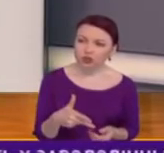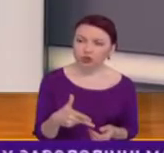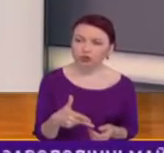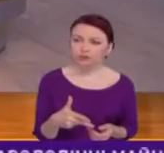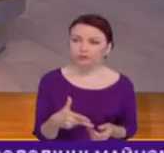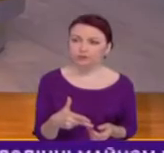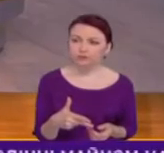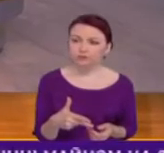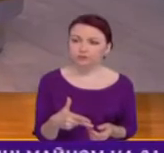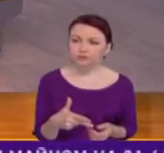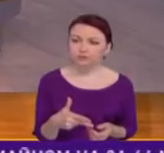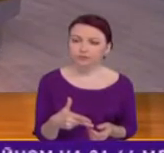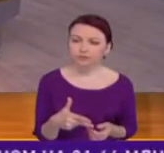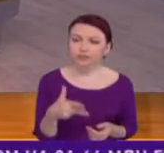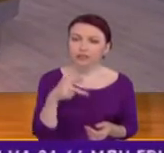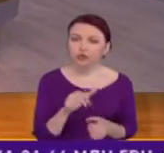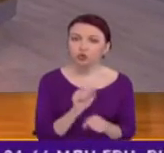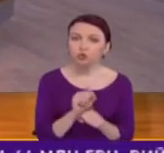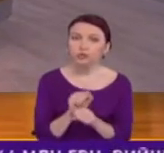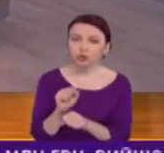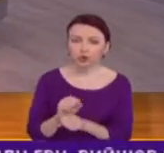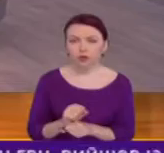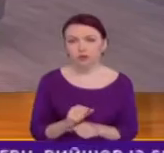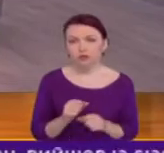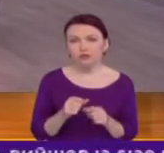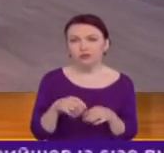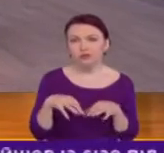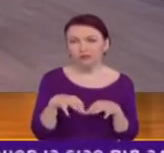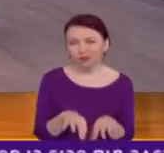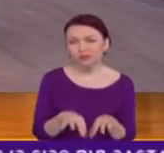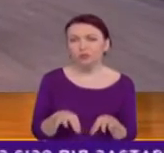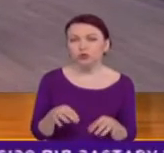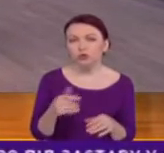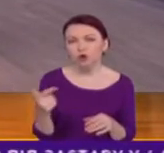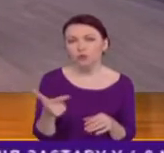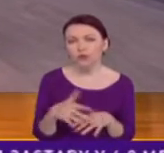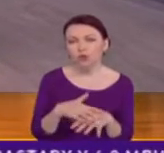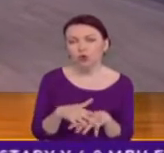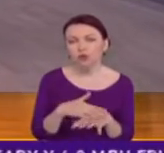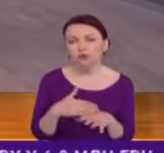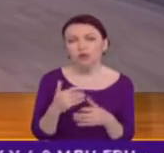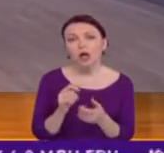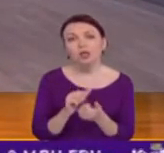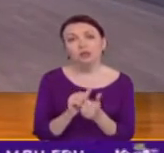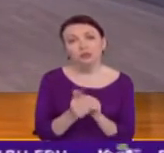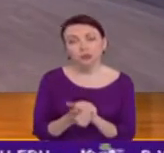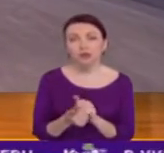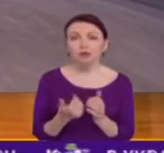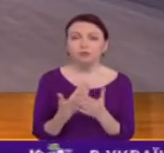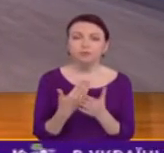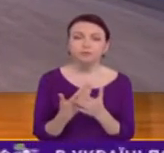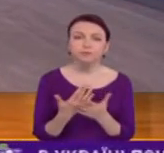3 тисячі зупинок громадського транспорту, а заміна проходить приблизно десь на